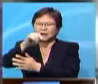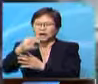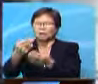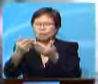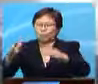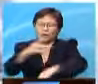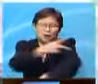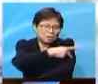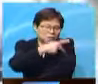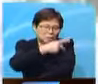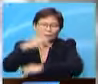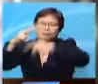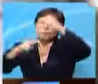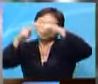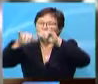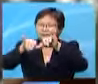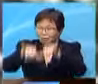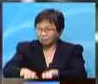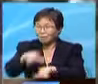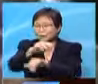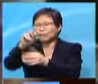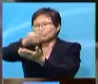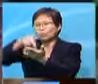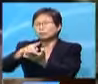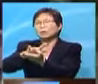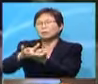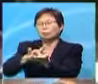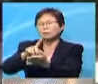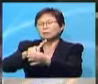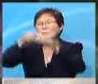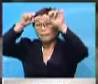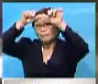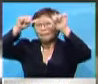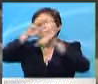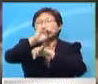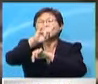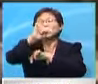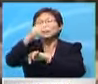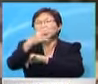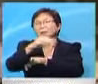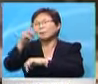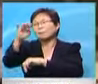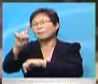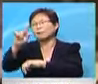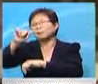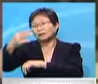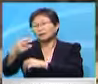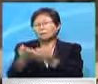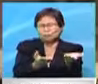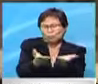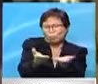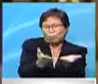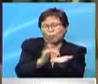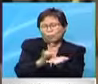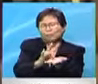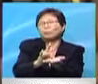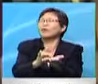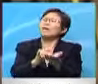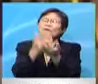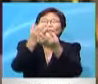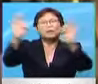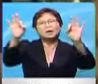klinik-klinik di bangunan penginapan dan pusat rawatan di Mekah dan perkhidmatan rawatan itu pula adalah